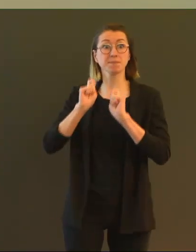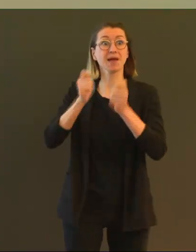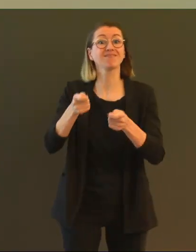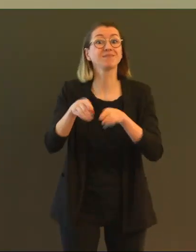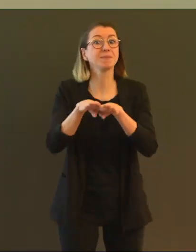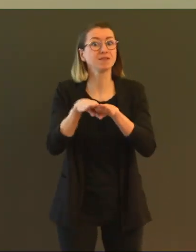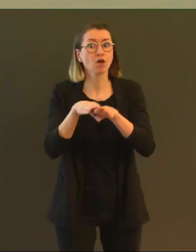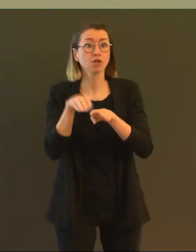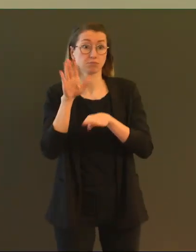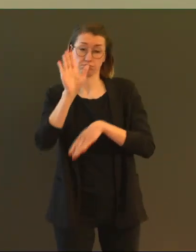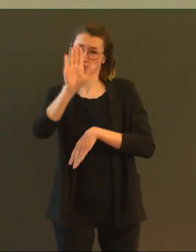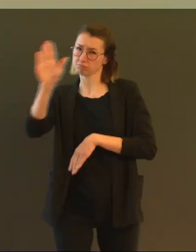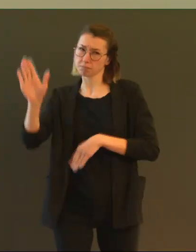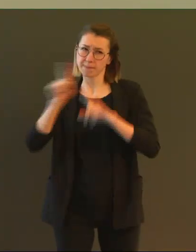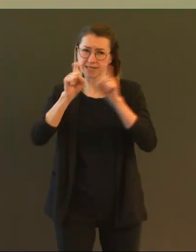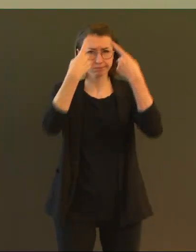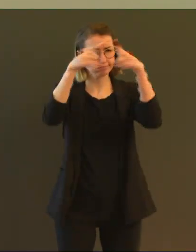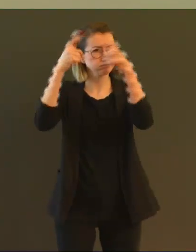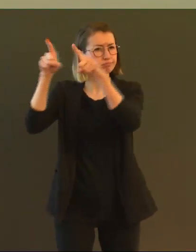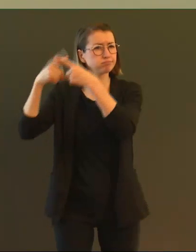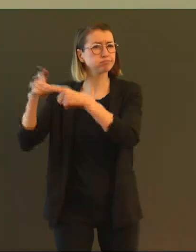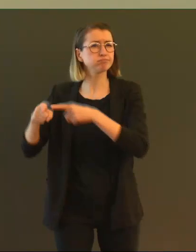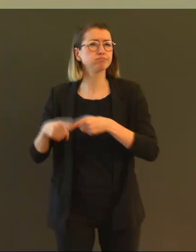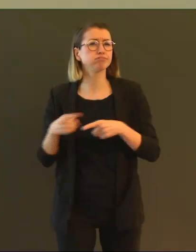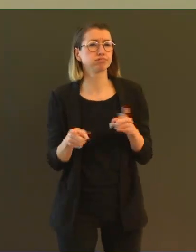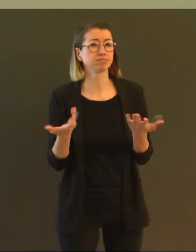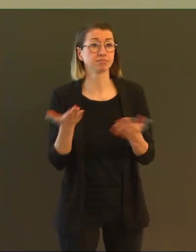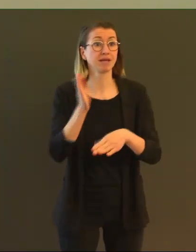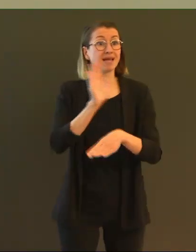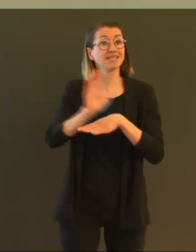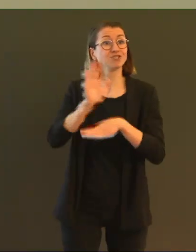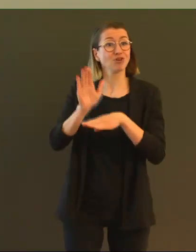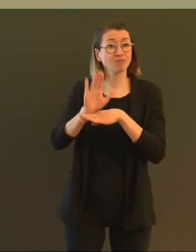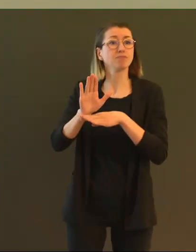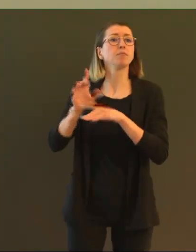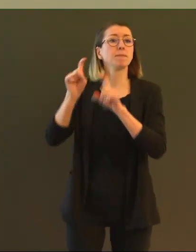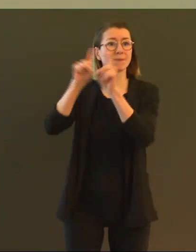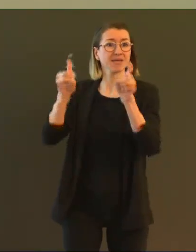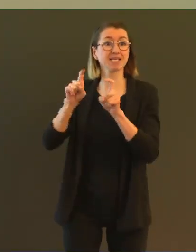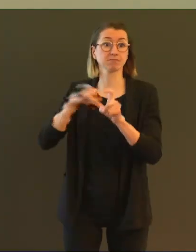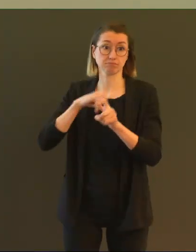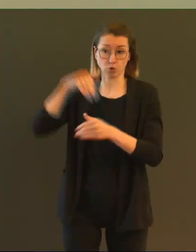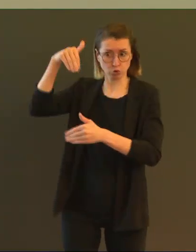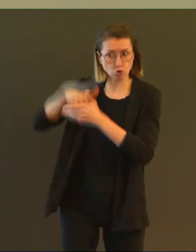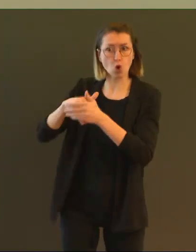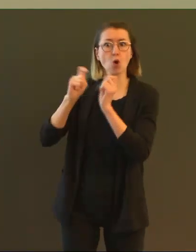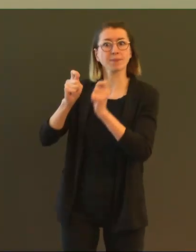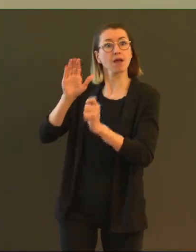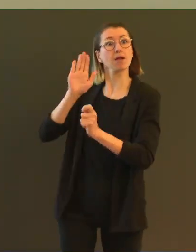pays, on ne dénombre que les cas qui décèdent à l'hôpital. Dans d'autres, on admet aussi les cas en maison de